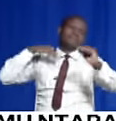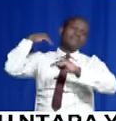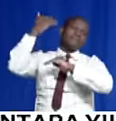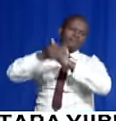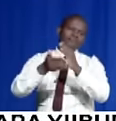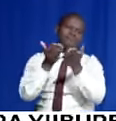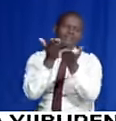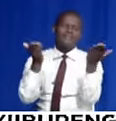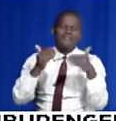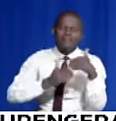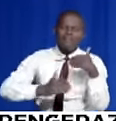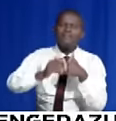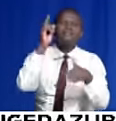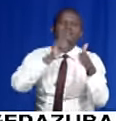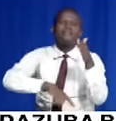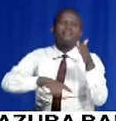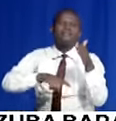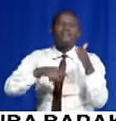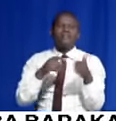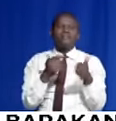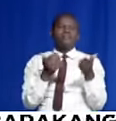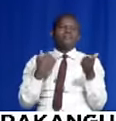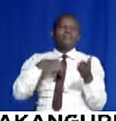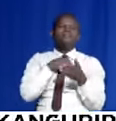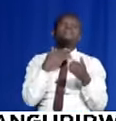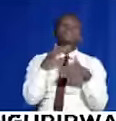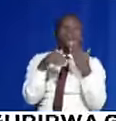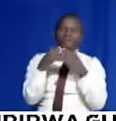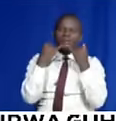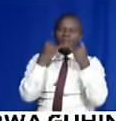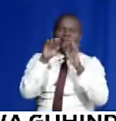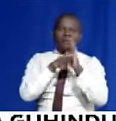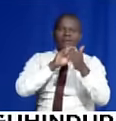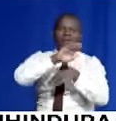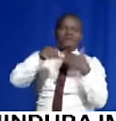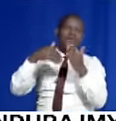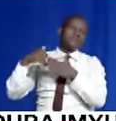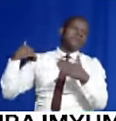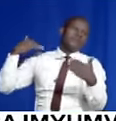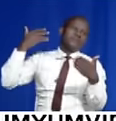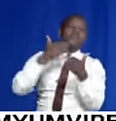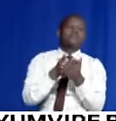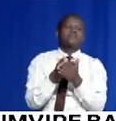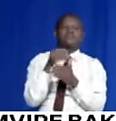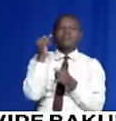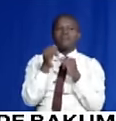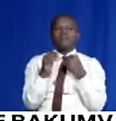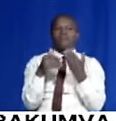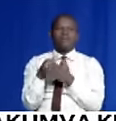se hazakurikiraho ikiraki ndagira ngo tubwire gahunda zose kugeza tugeze ku musozo